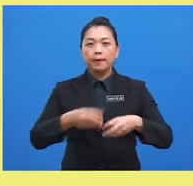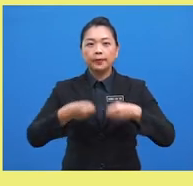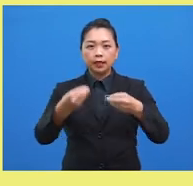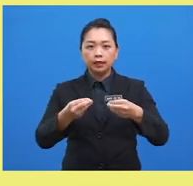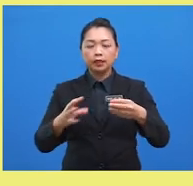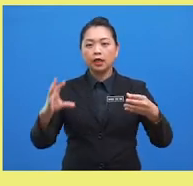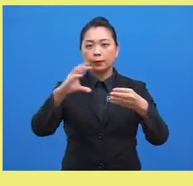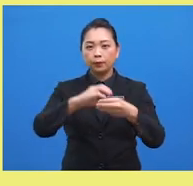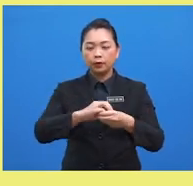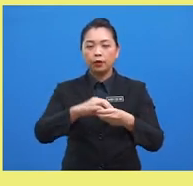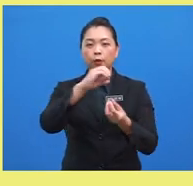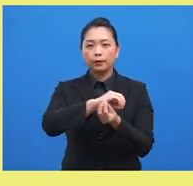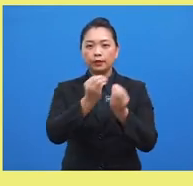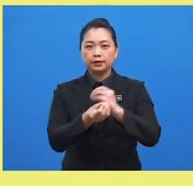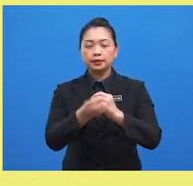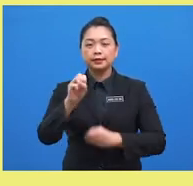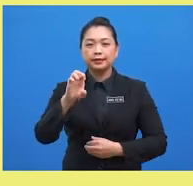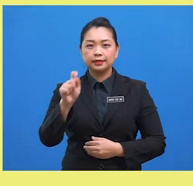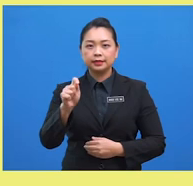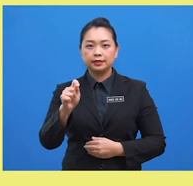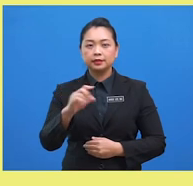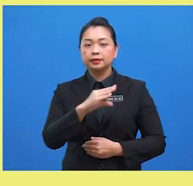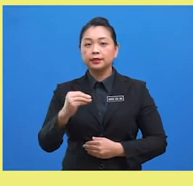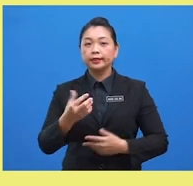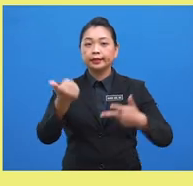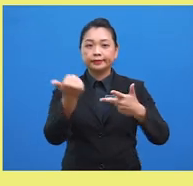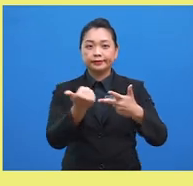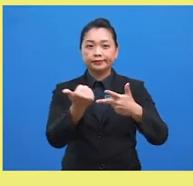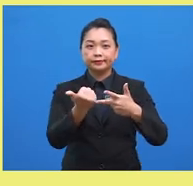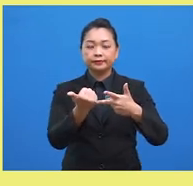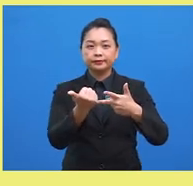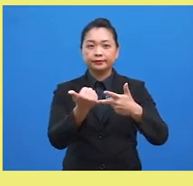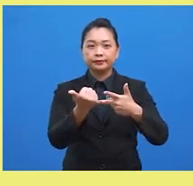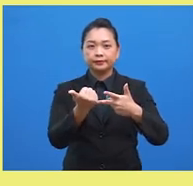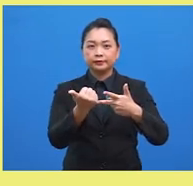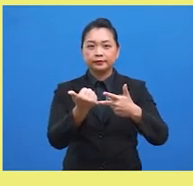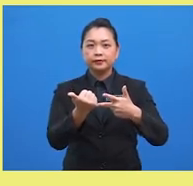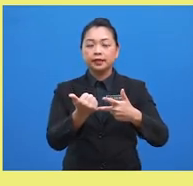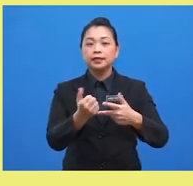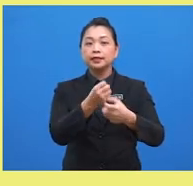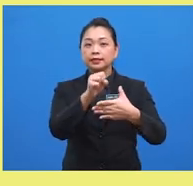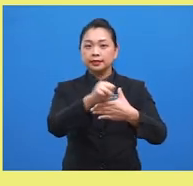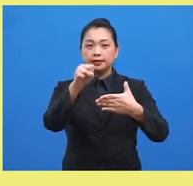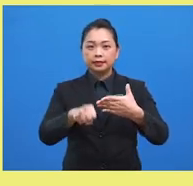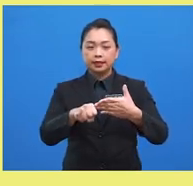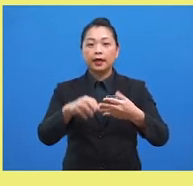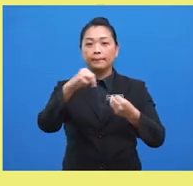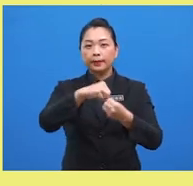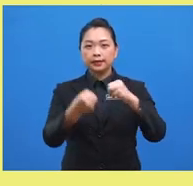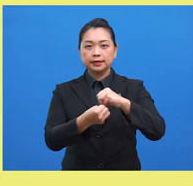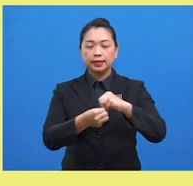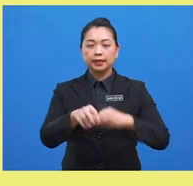bagi gabungan operasi set. Dan yang terakhir adalah menyelesaikan masalah